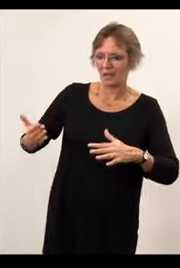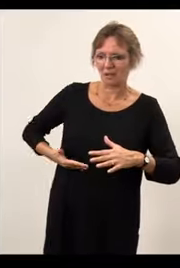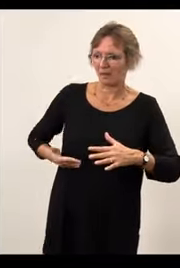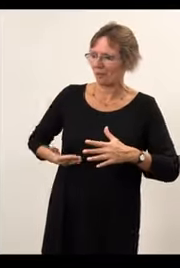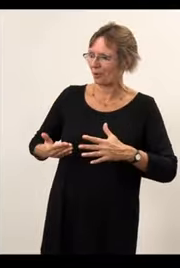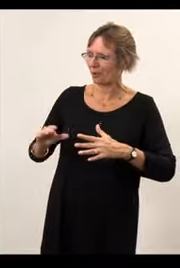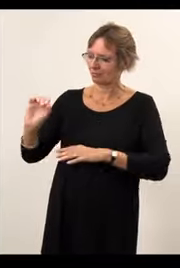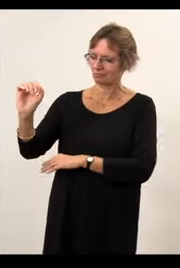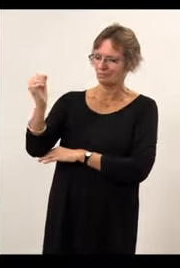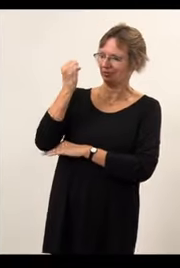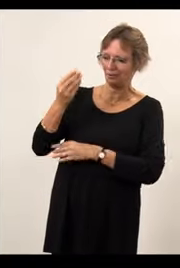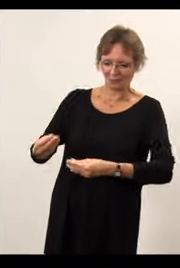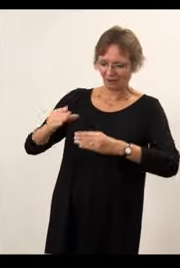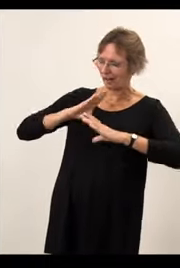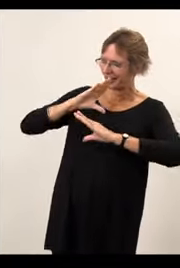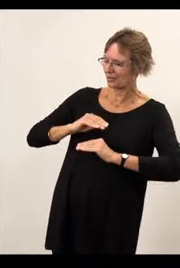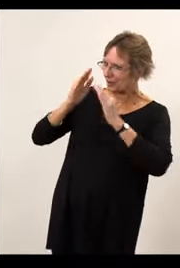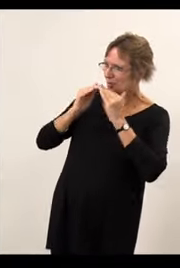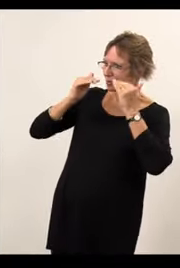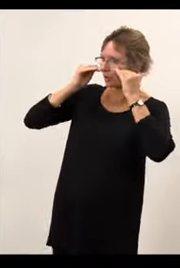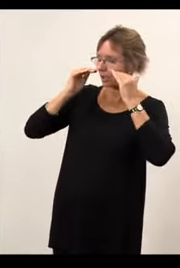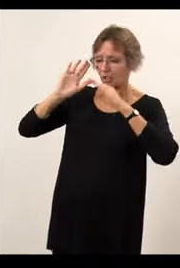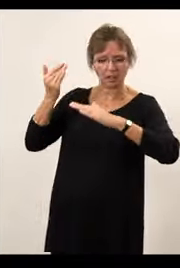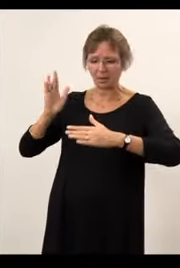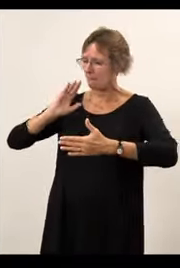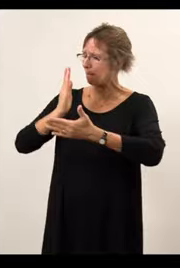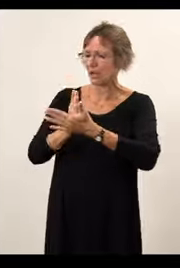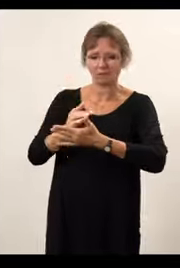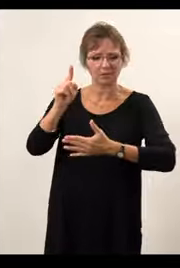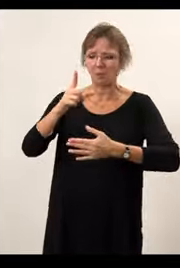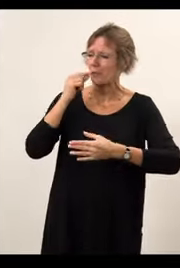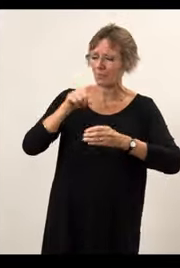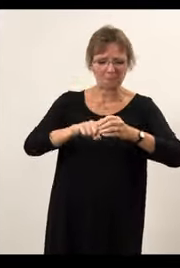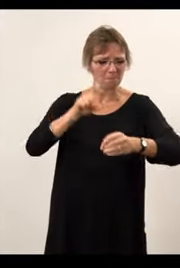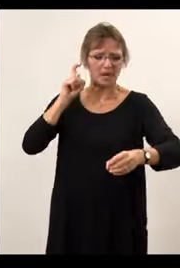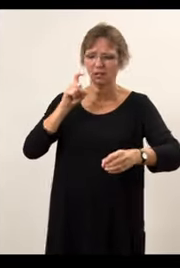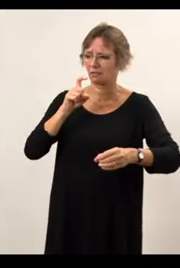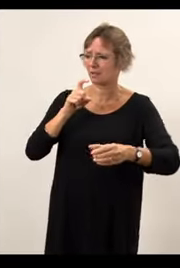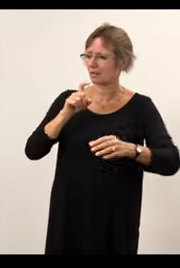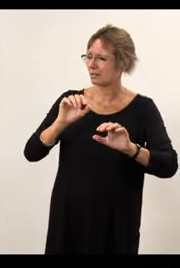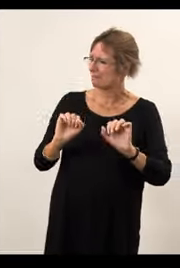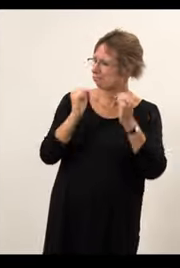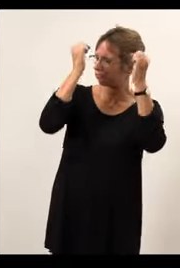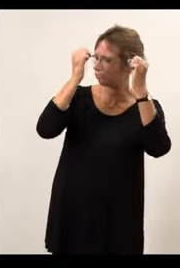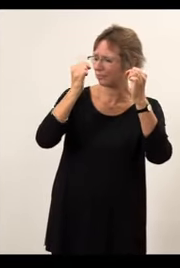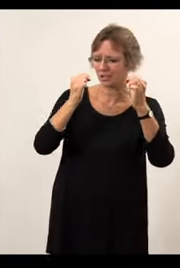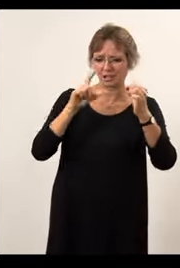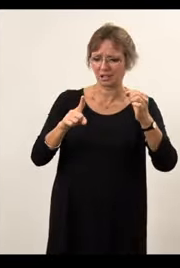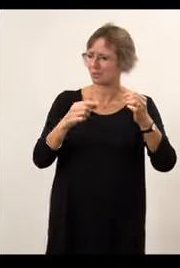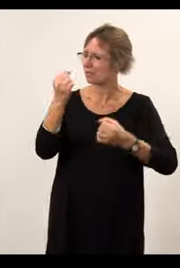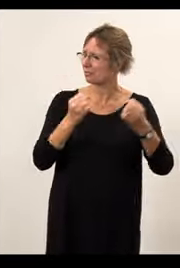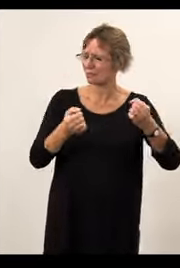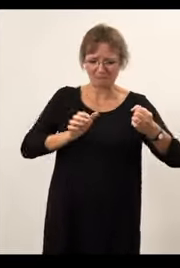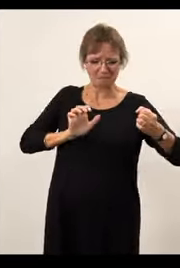Alors maman elle a essayé de me rassurer, elle s'est retournée, elle m'a fait un sourire, mais je sais pas, c'est parti d'un coup, il a pété les plombs. Il